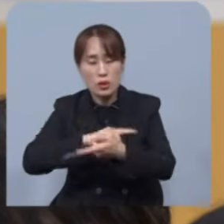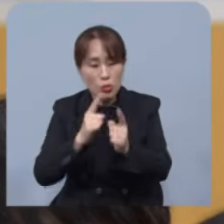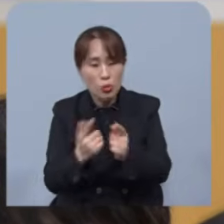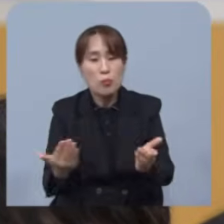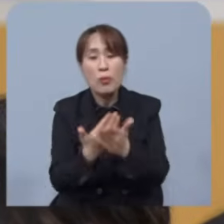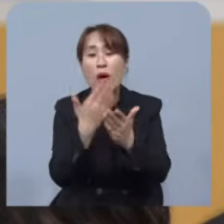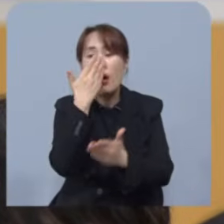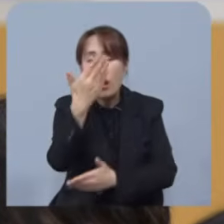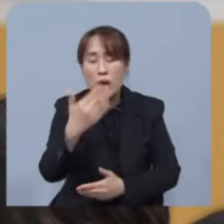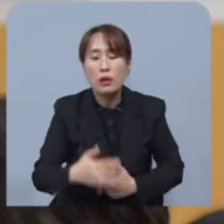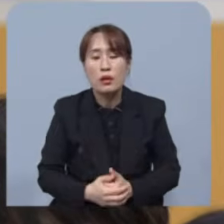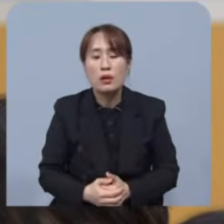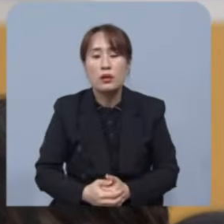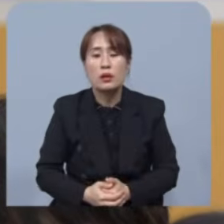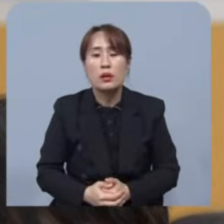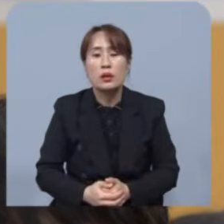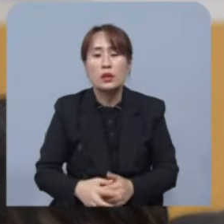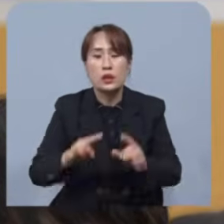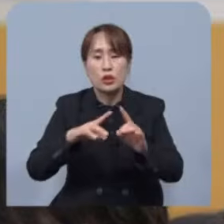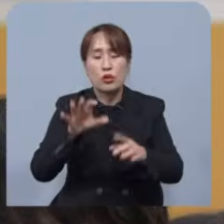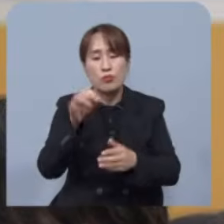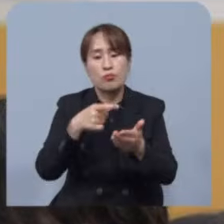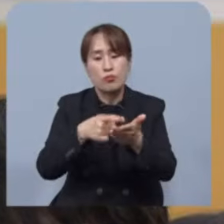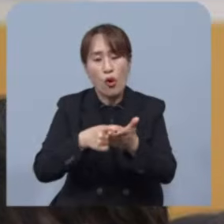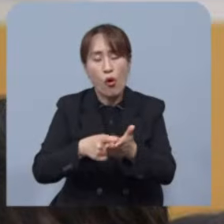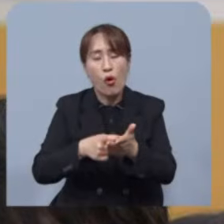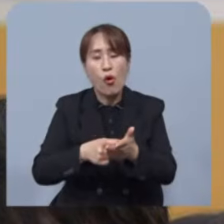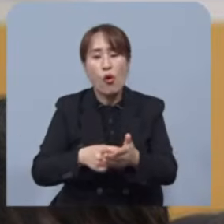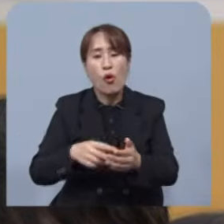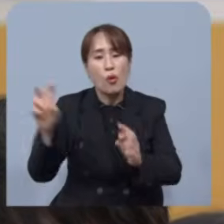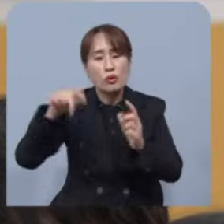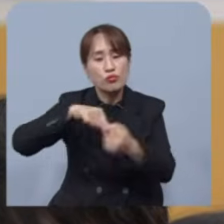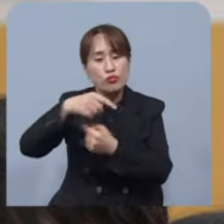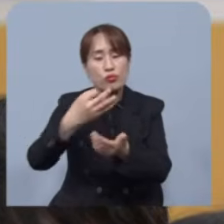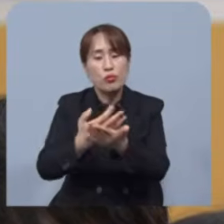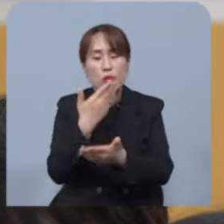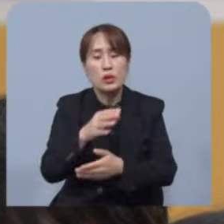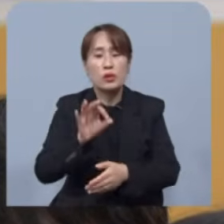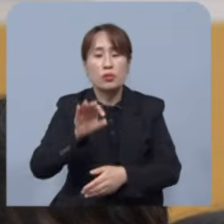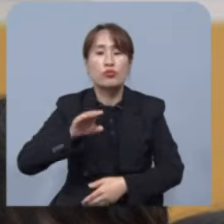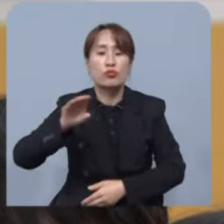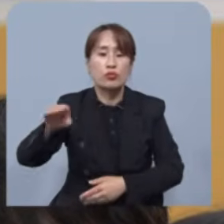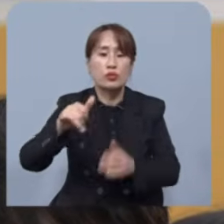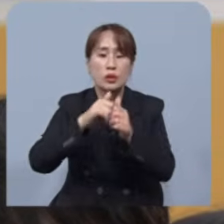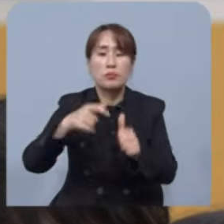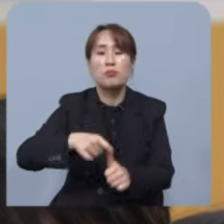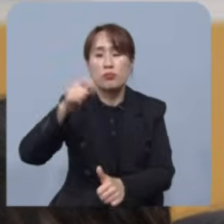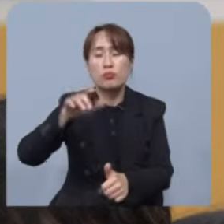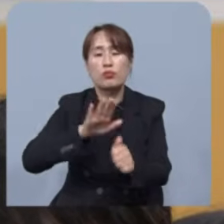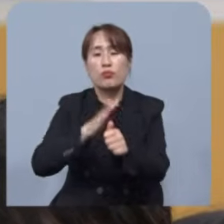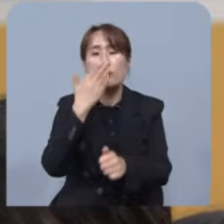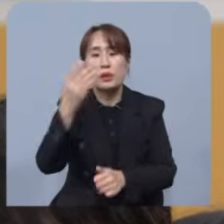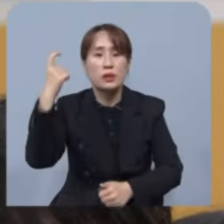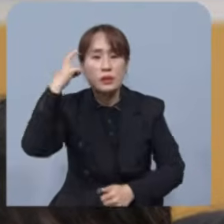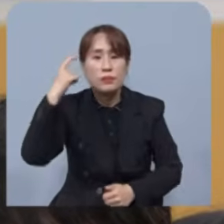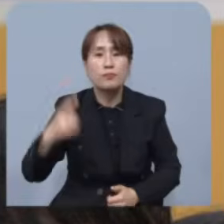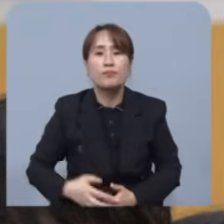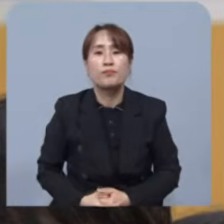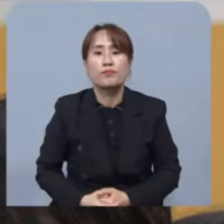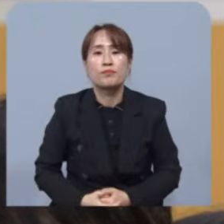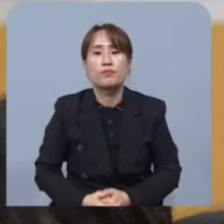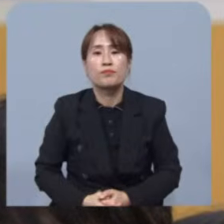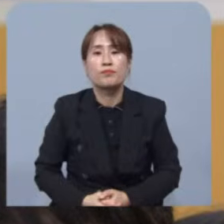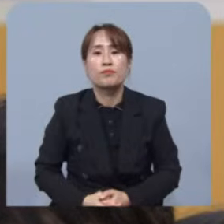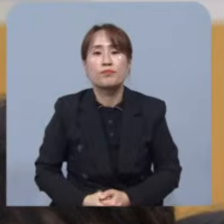물론 정방산업의 원가 경쟁력 확보에도 도움이 되고 이는 기업의 투자, 채용 활성화에도 도움이 되지 않을까